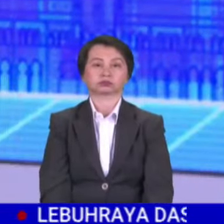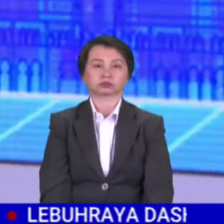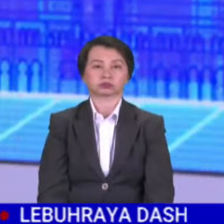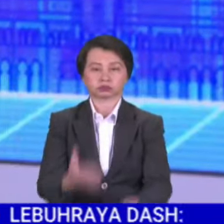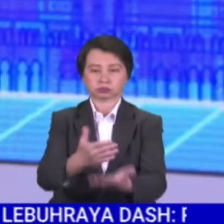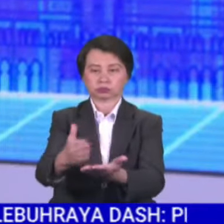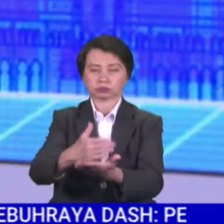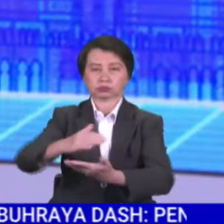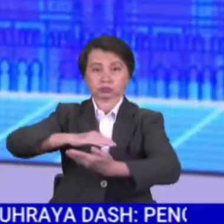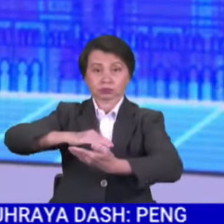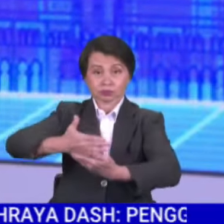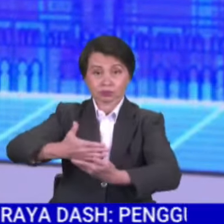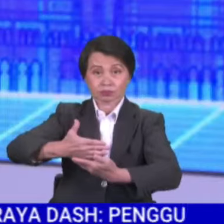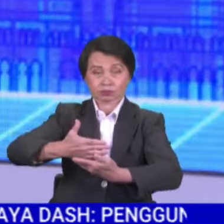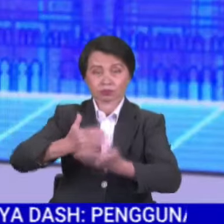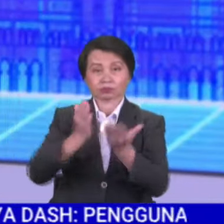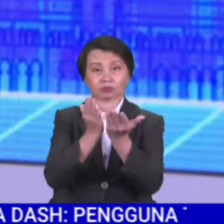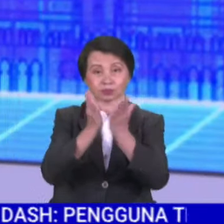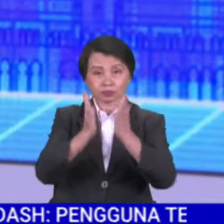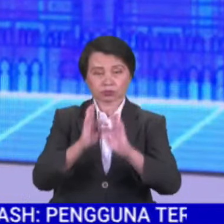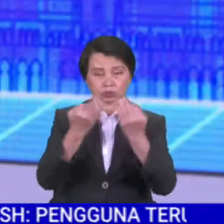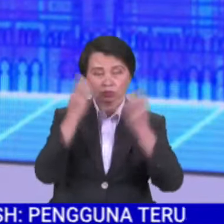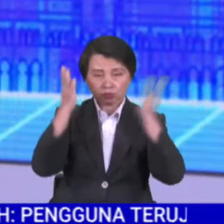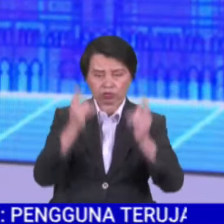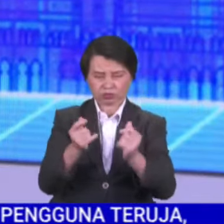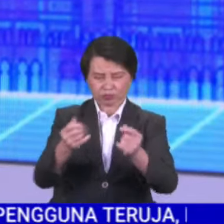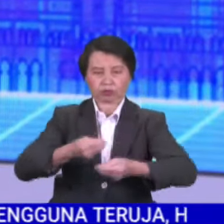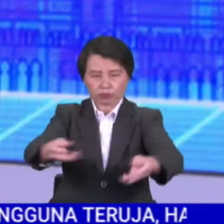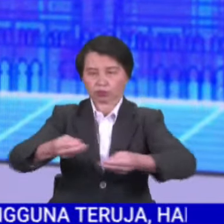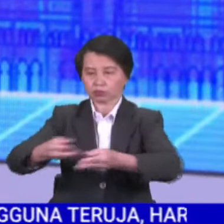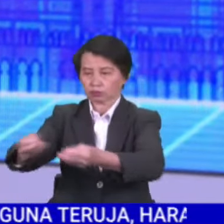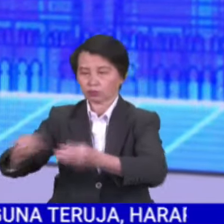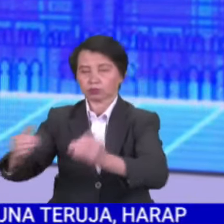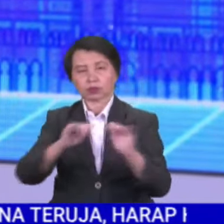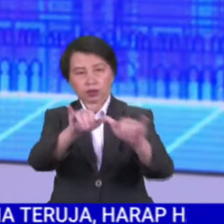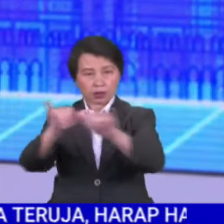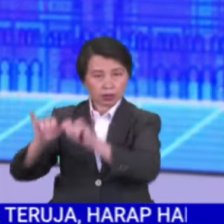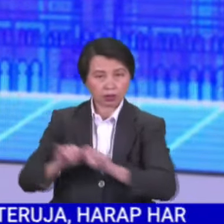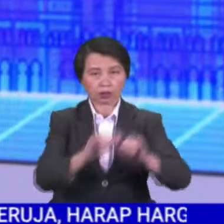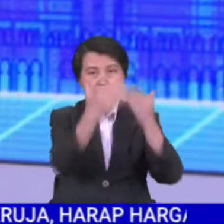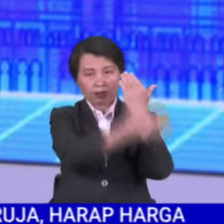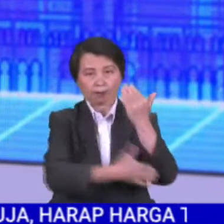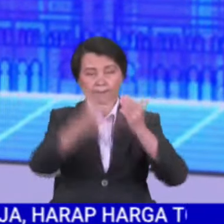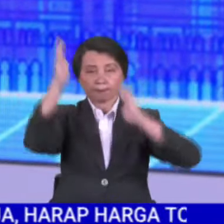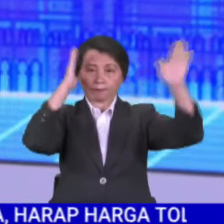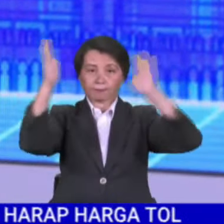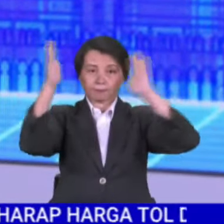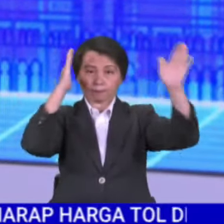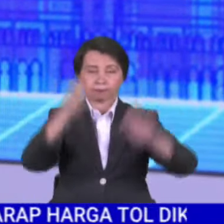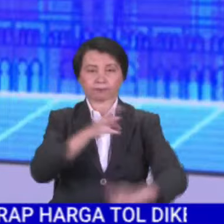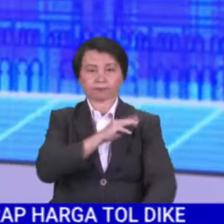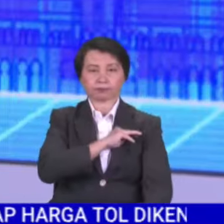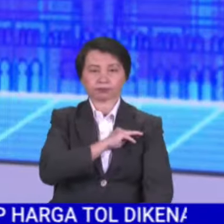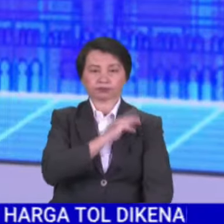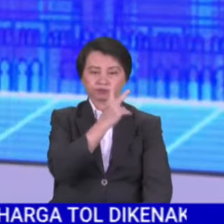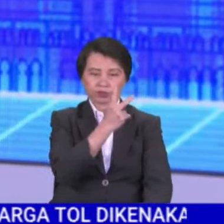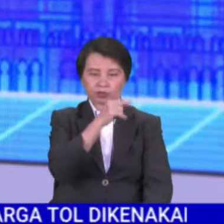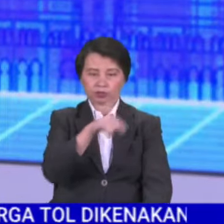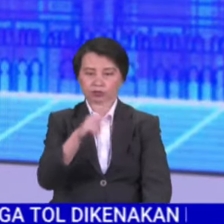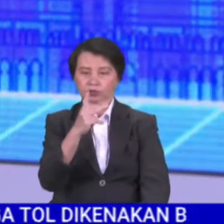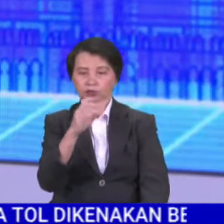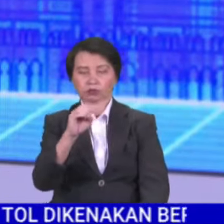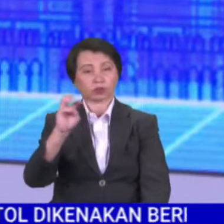Agihan peranti siswa keluarga Malaysia akan dipercepatkan dan diedarkan secara serentak di seluruh negara. Menteri Komunikasi dan Multimedia